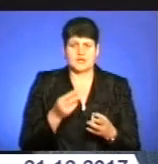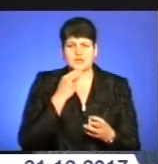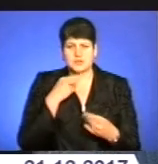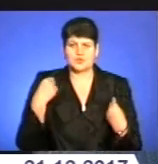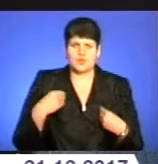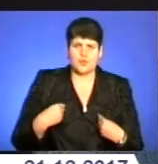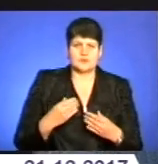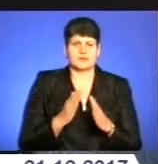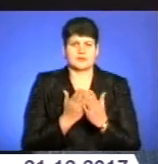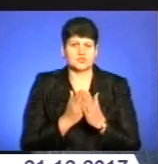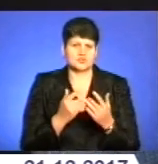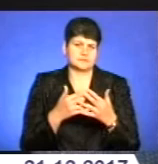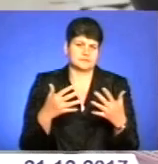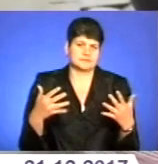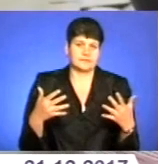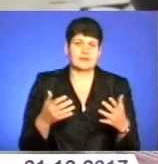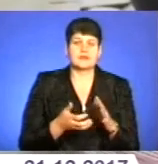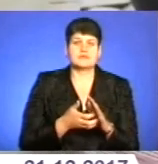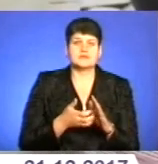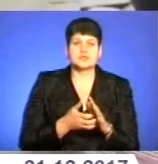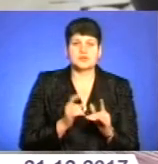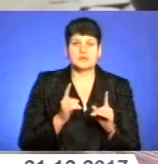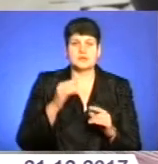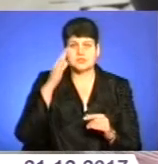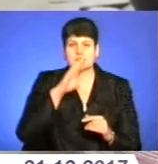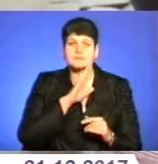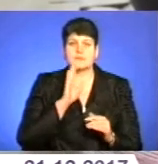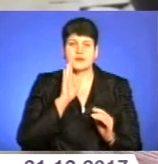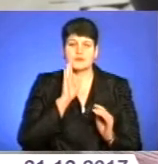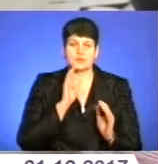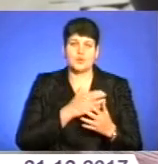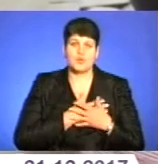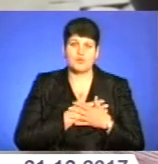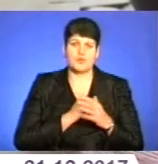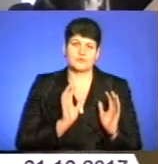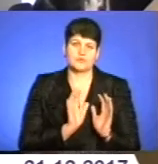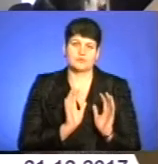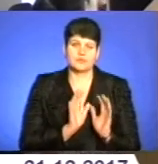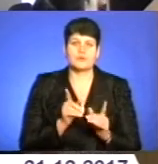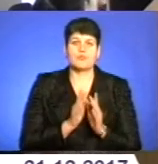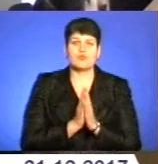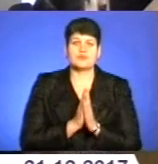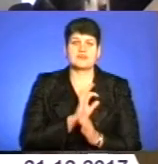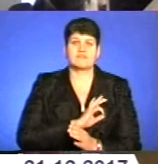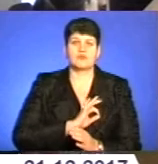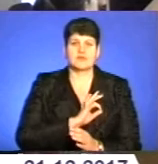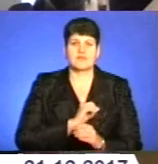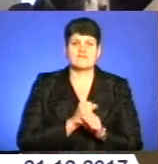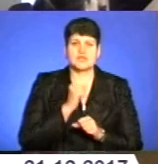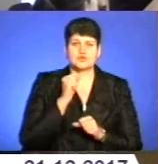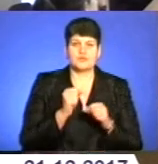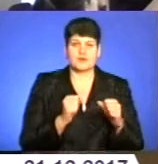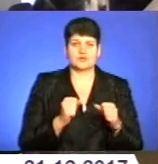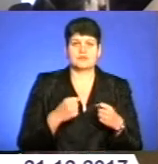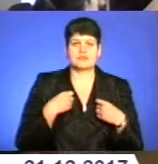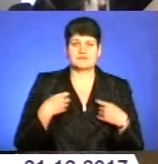одяг, книжки, технічні засоби. Не вистачає лише батьківської любові і турботи. Саме тому він попросив вихователів влаштувати його на